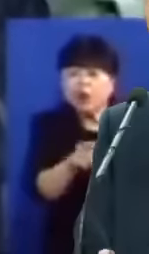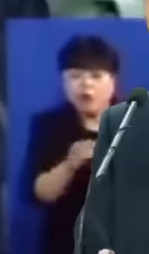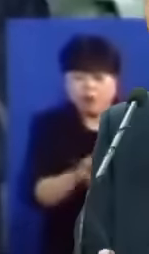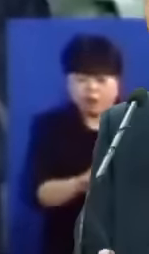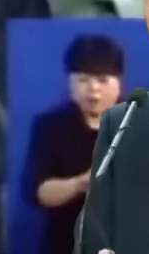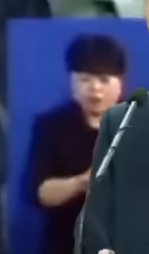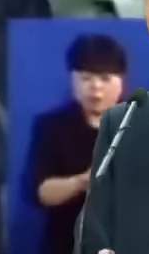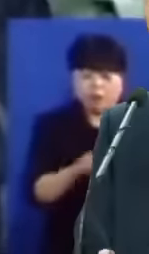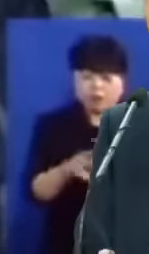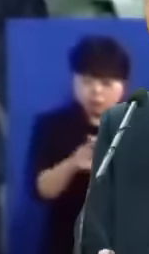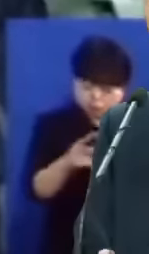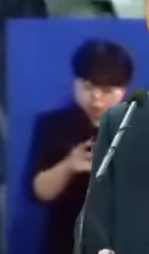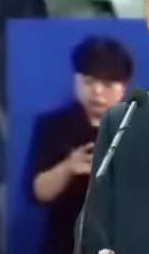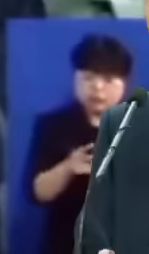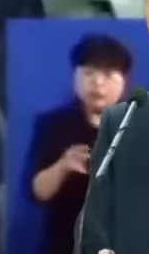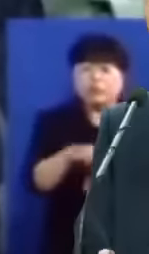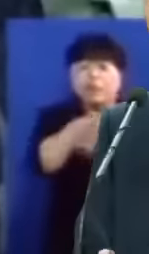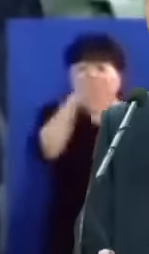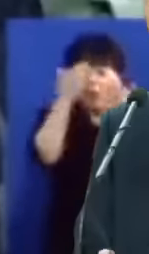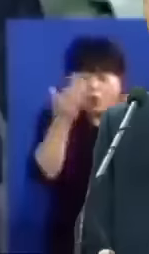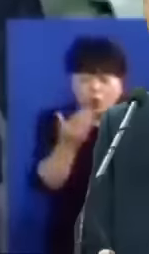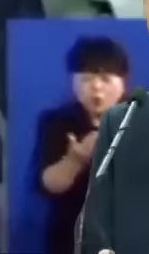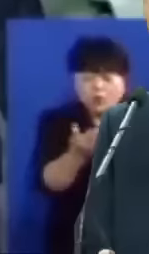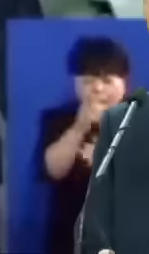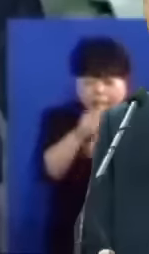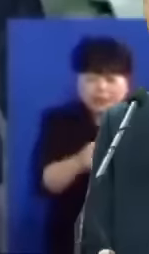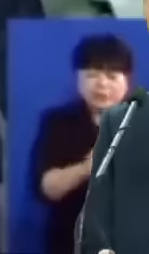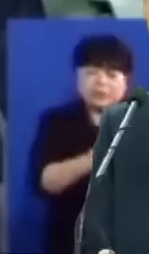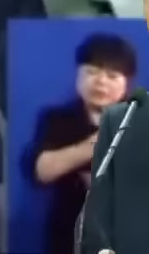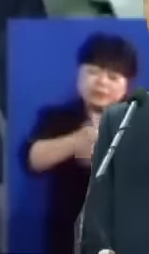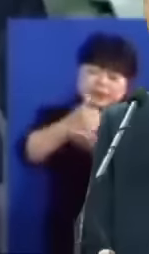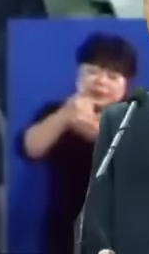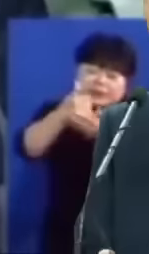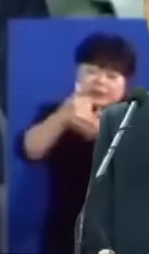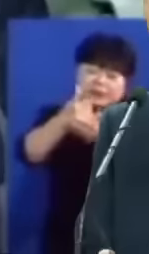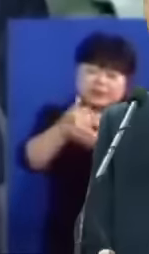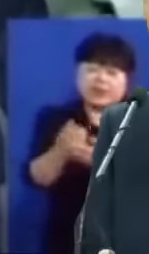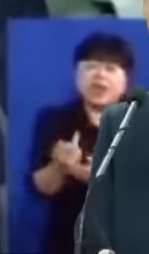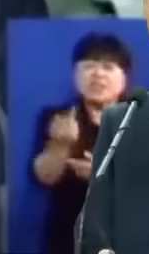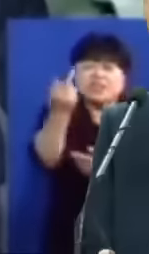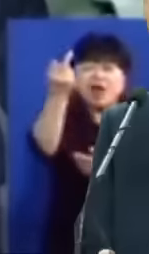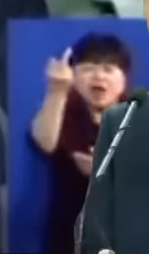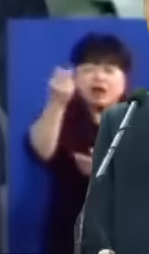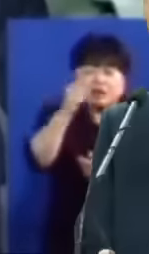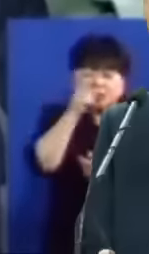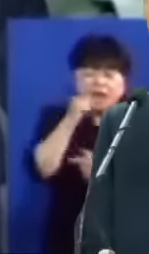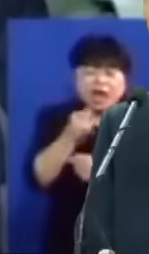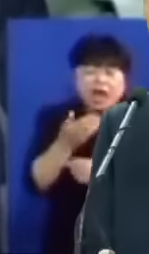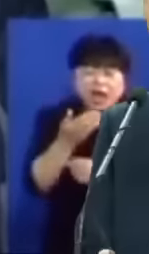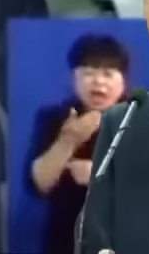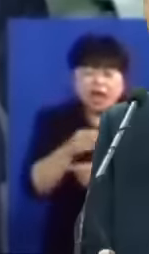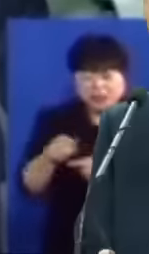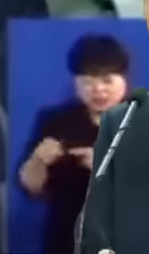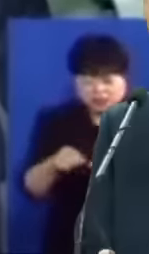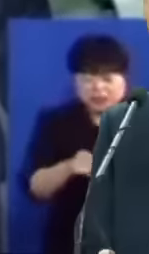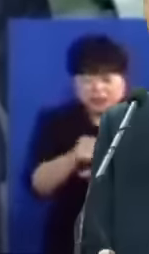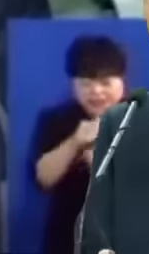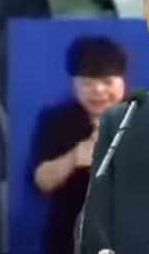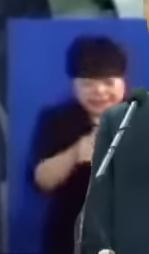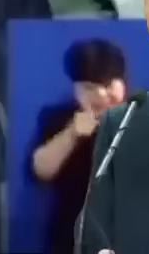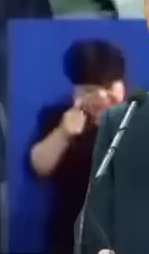말하면 둘이가 다 하나님을 섬겼는데 가인은 선악과의 지배를 받았습니다.